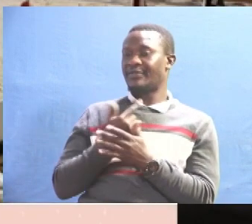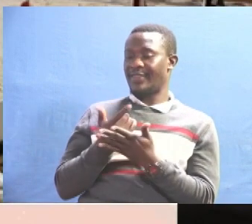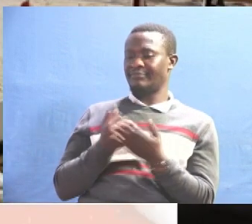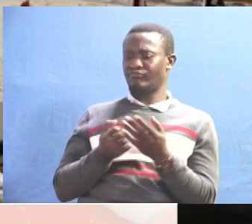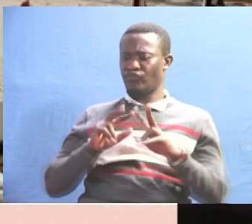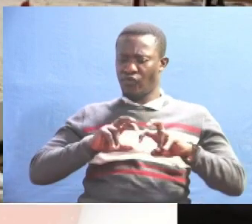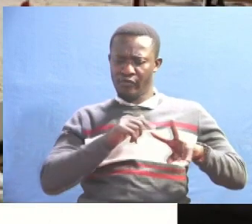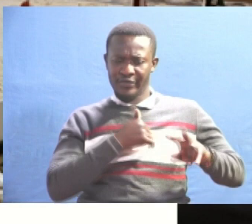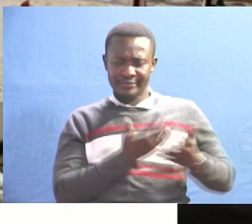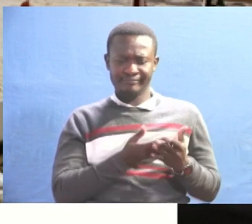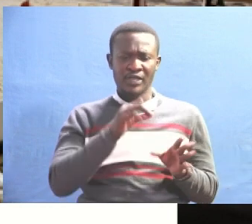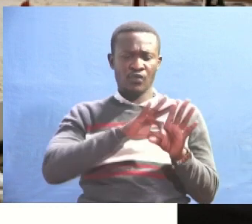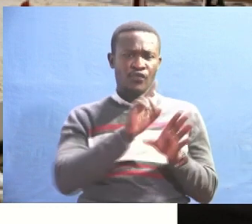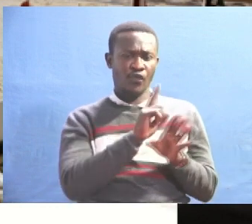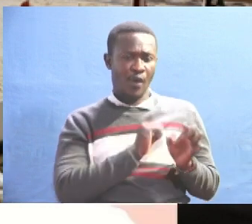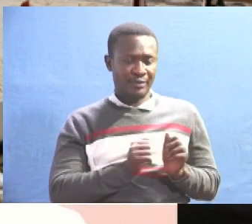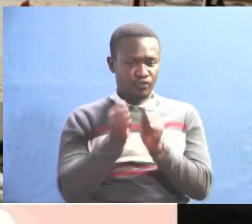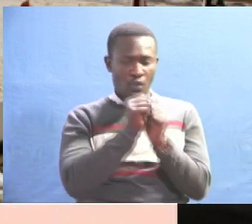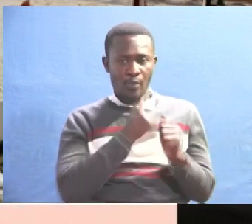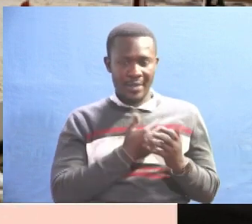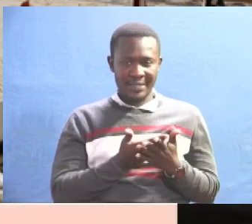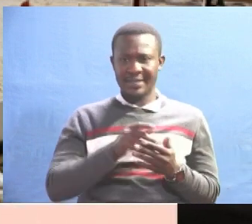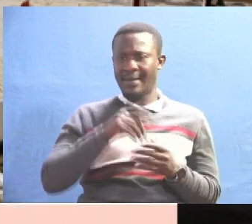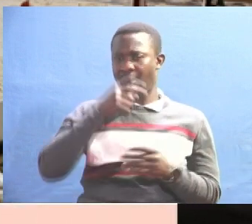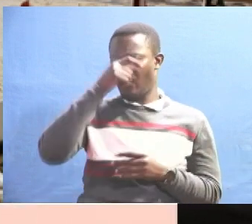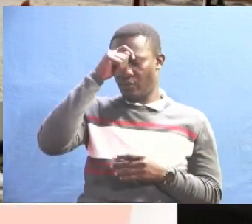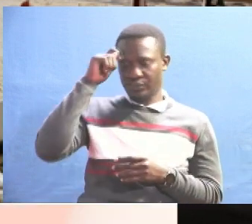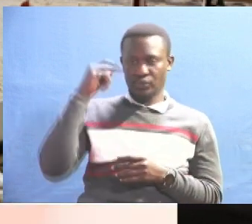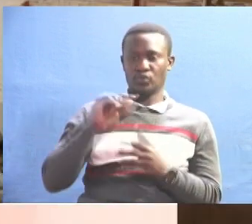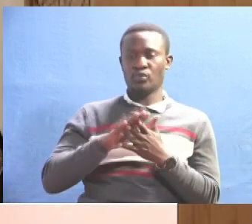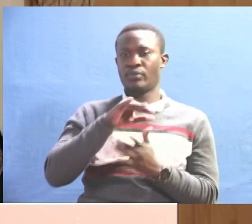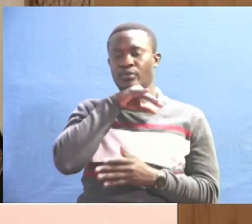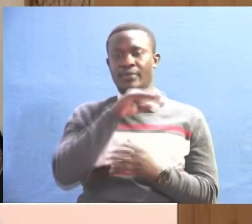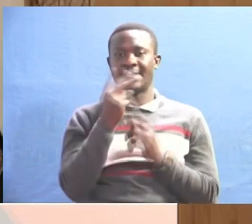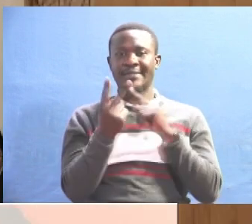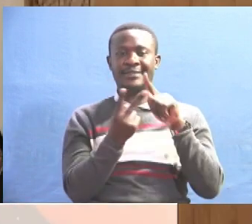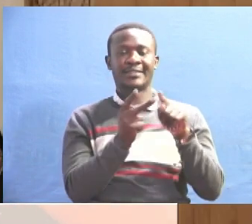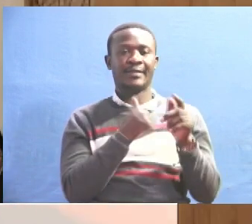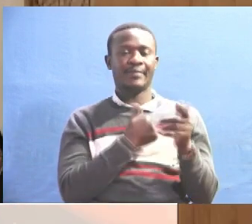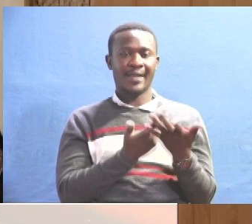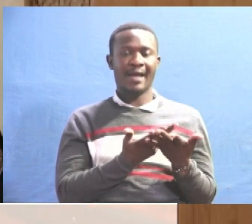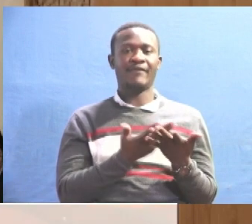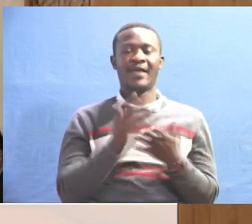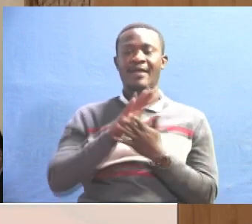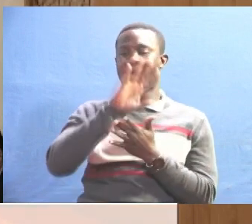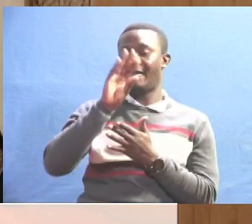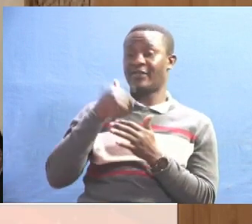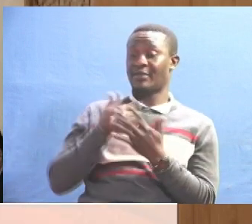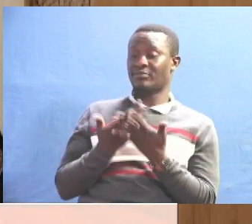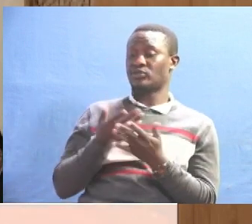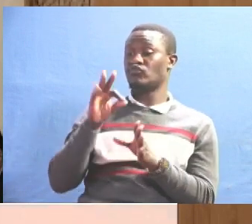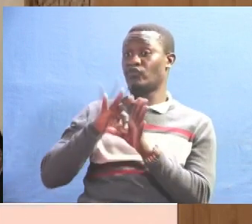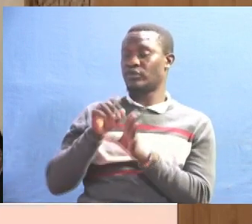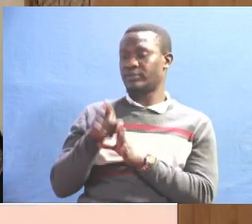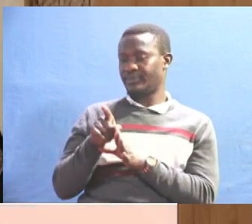hicho. Kura ya pamoja ya mataifa hayo itakuwa tishio kwa Odinga. Pili, jinsi eneo la kusini mwa Afrika litakavyopiga